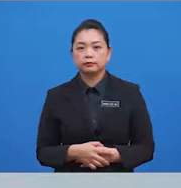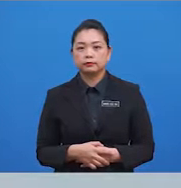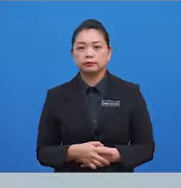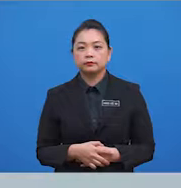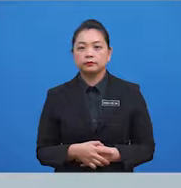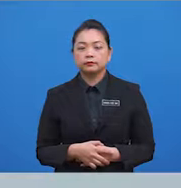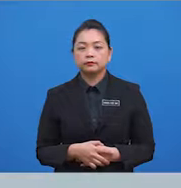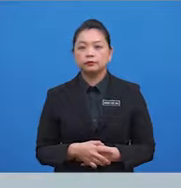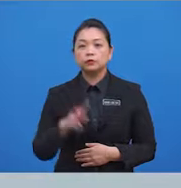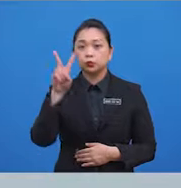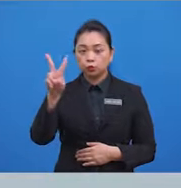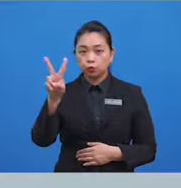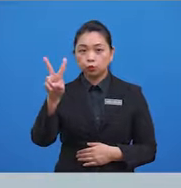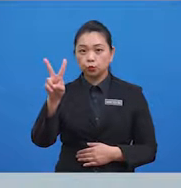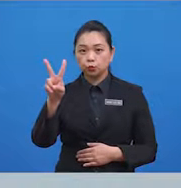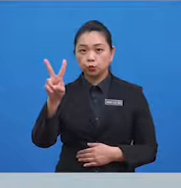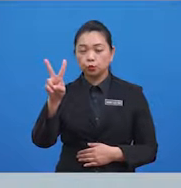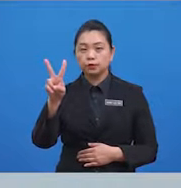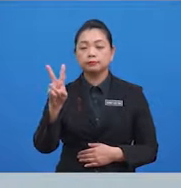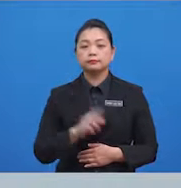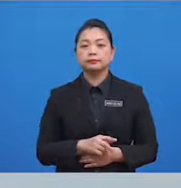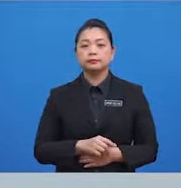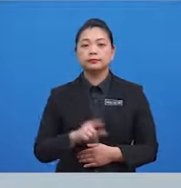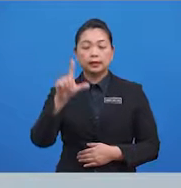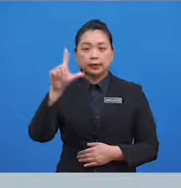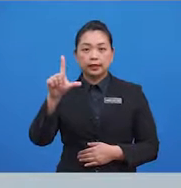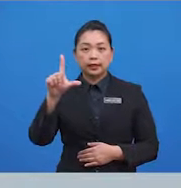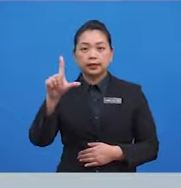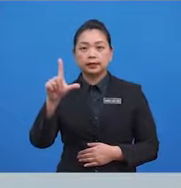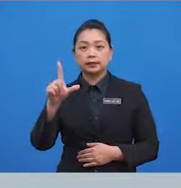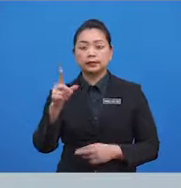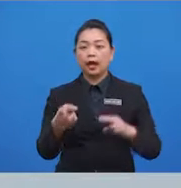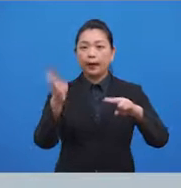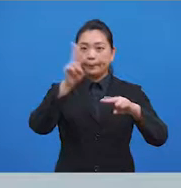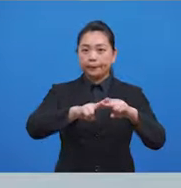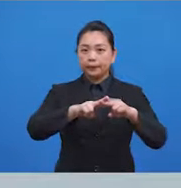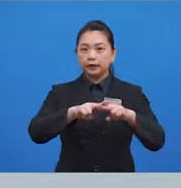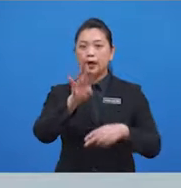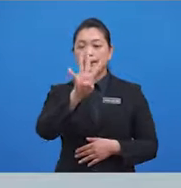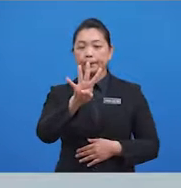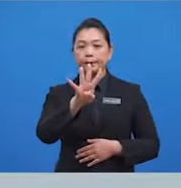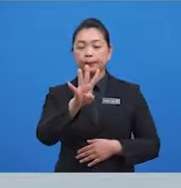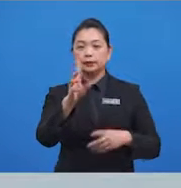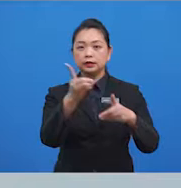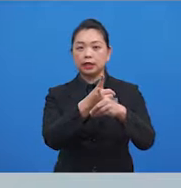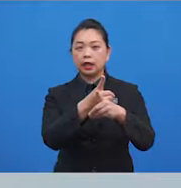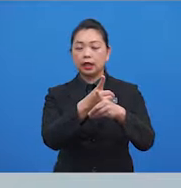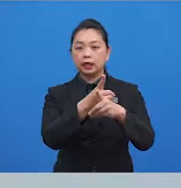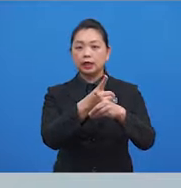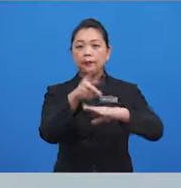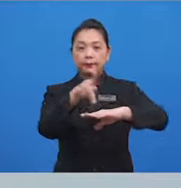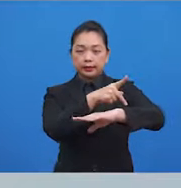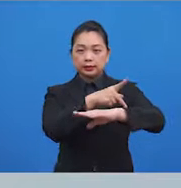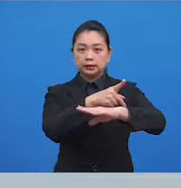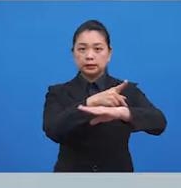iaitu 2 darab dalam kurungan panjang darab lebar tambah 4 darab dalam kurungan